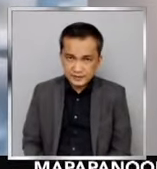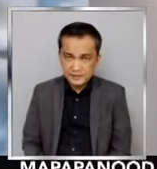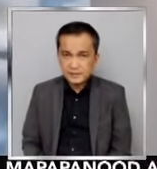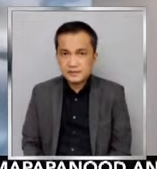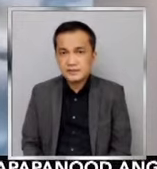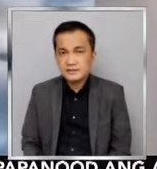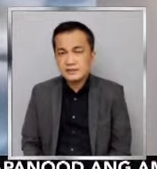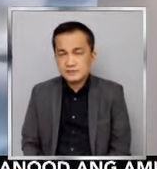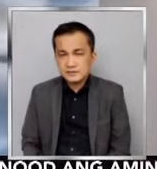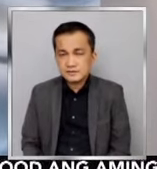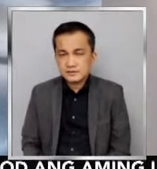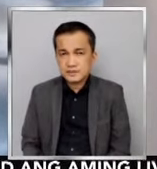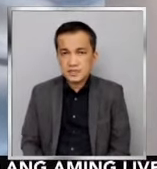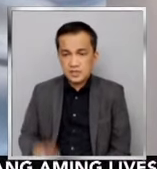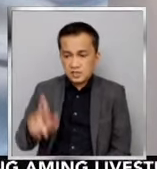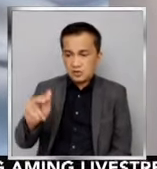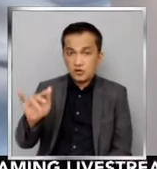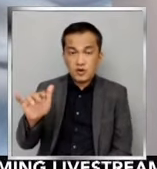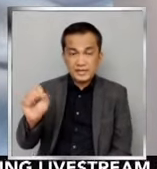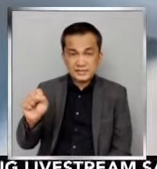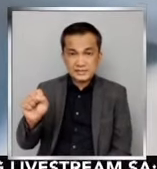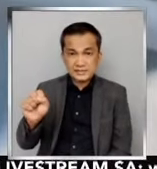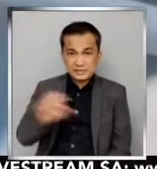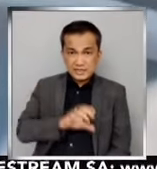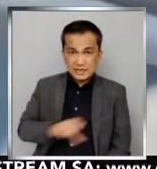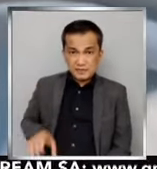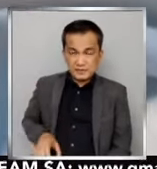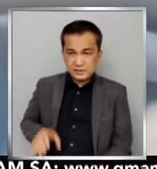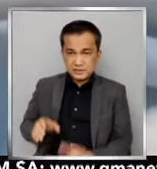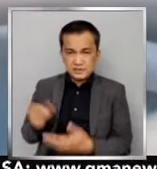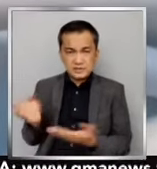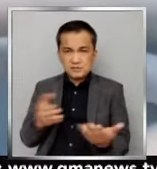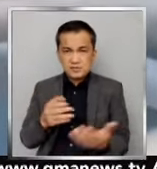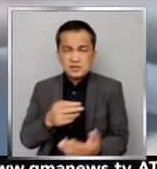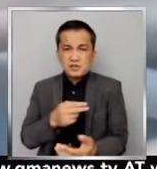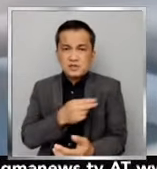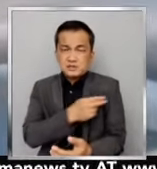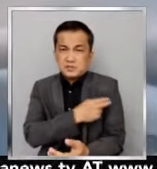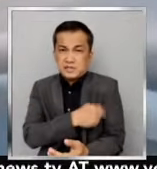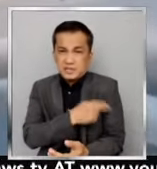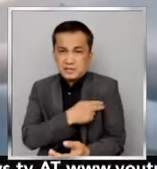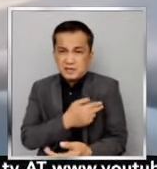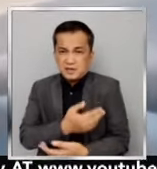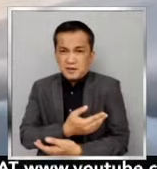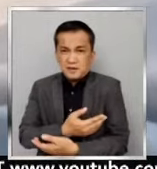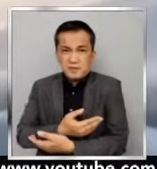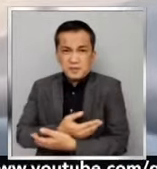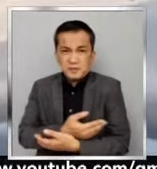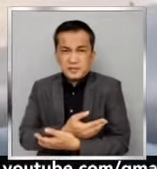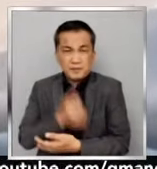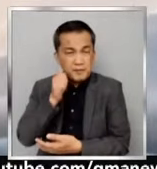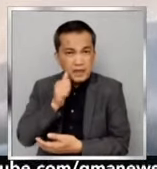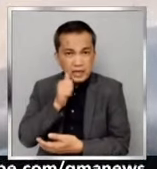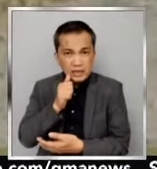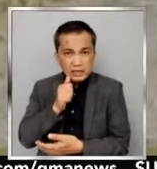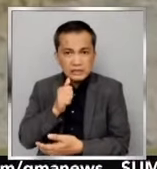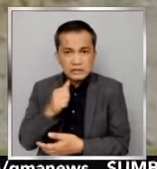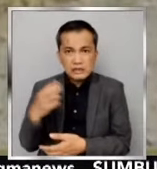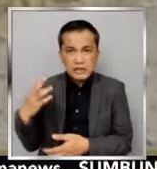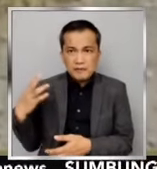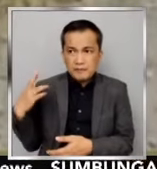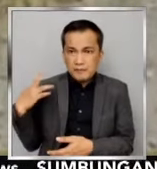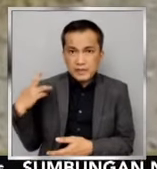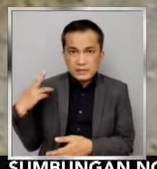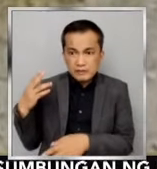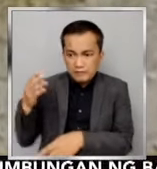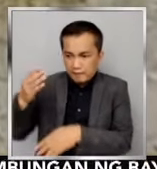Sa Rojas City, Capiz, ginagamot sa ospital ang isang babaeng sanggol na putol ang kanang paa at bali ang kaliwang tuhod. Sabi